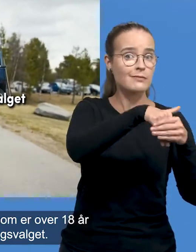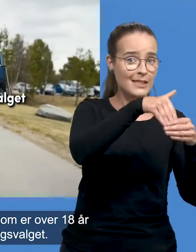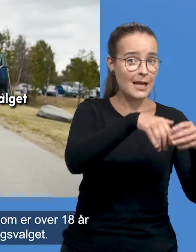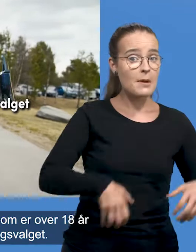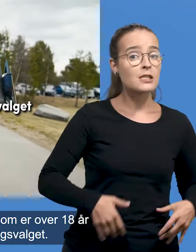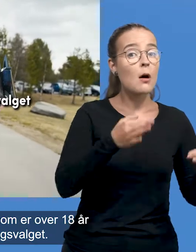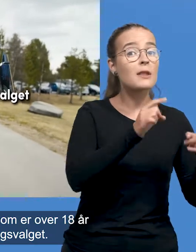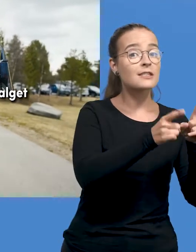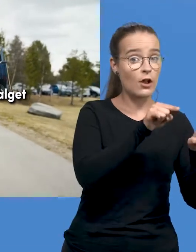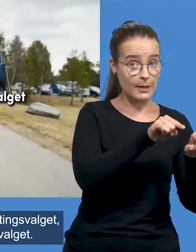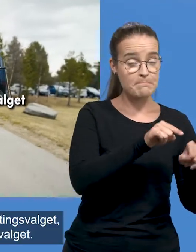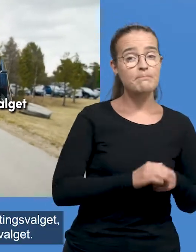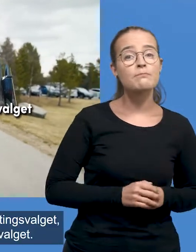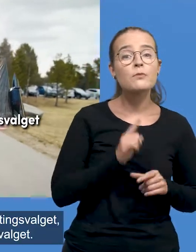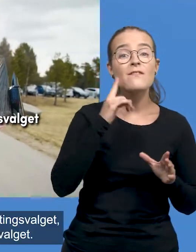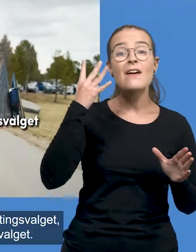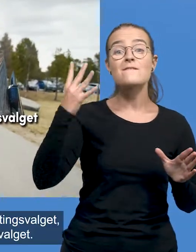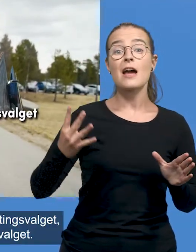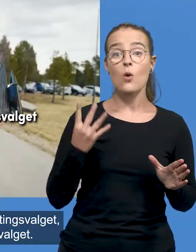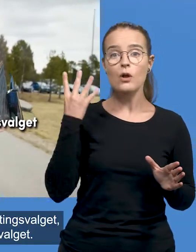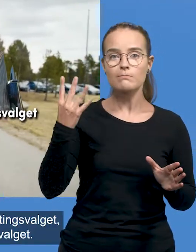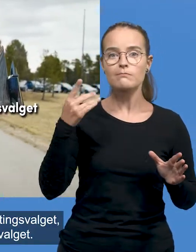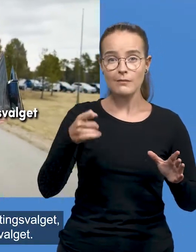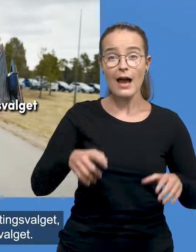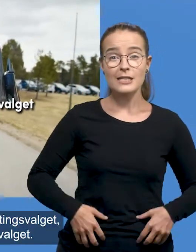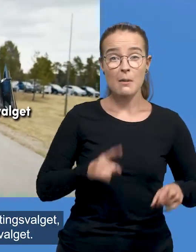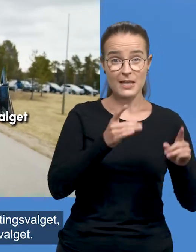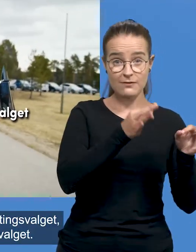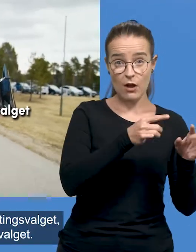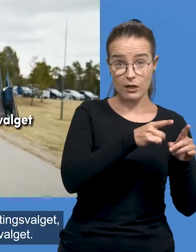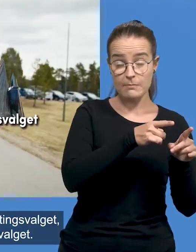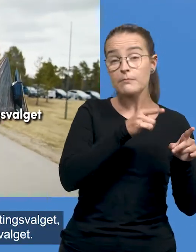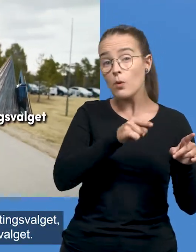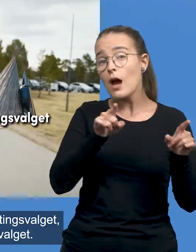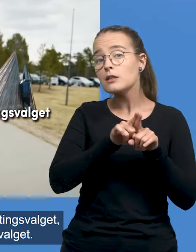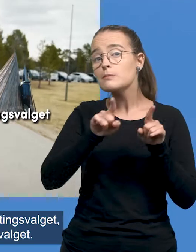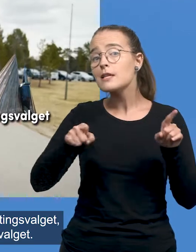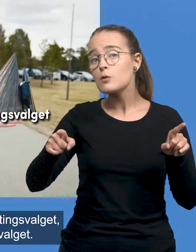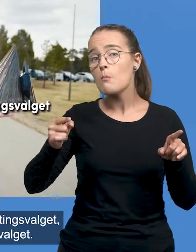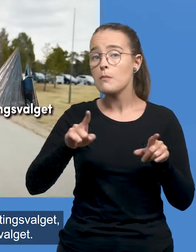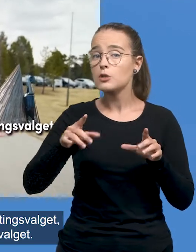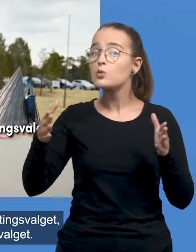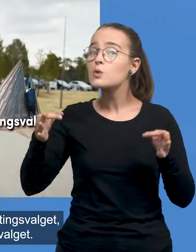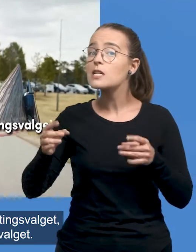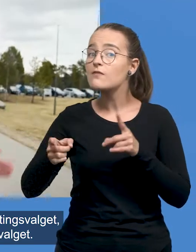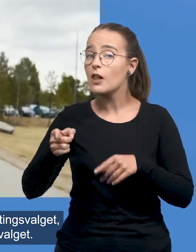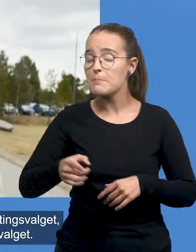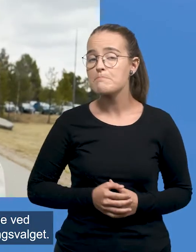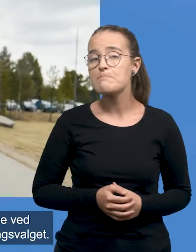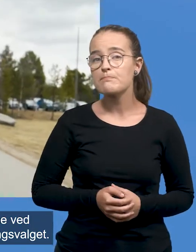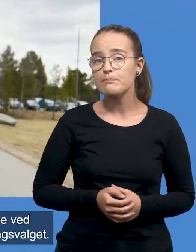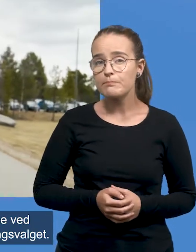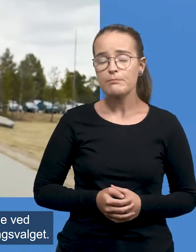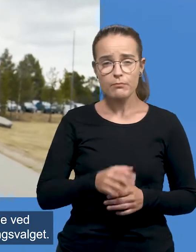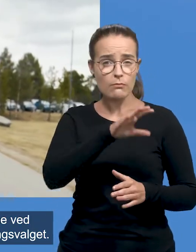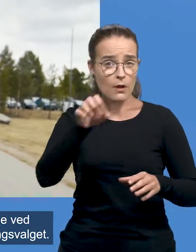i sametingsvalget. Og hvert fjerde år så holder sametingsvalget, og det er samtidig som stortingsvalget.